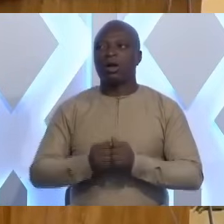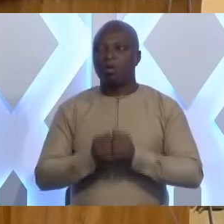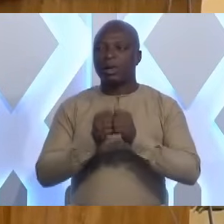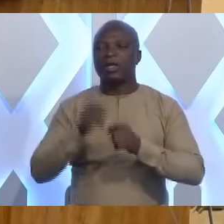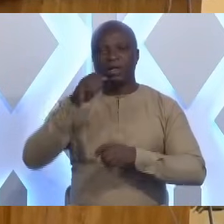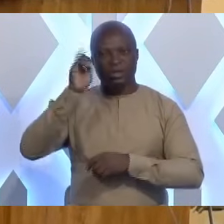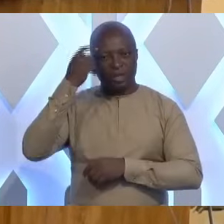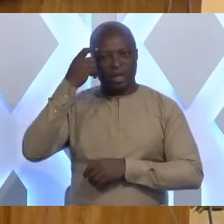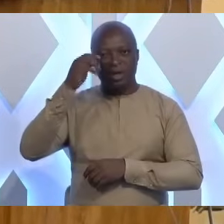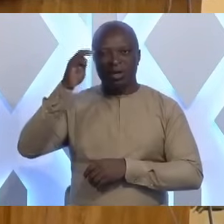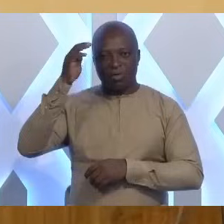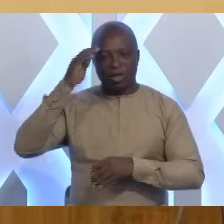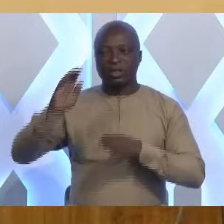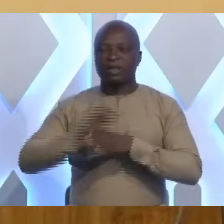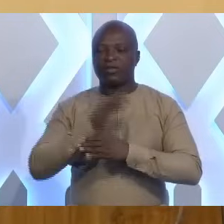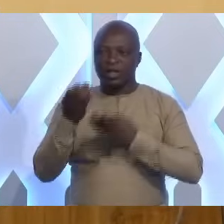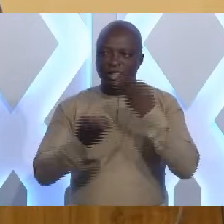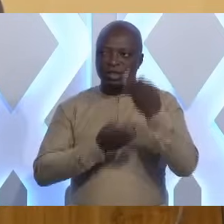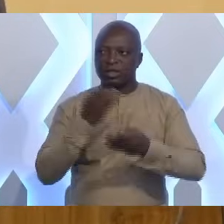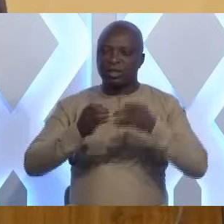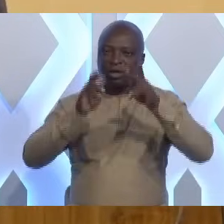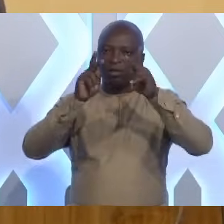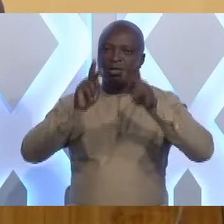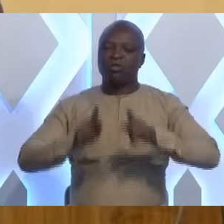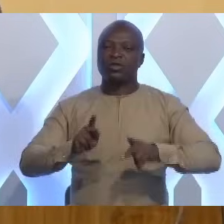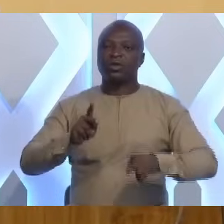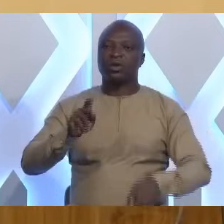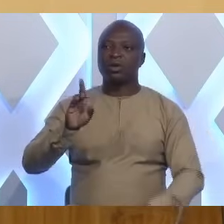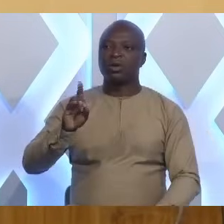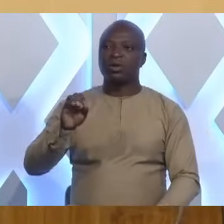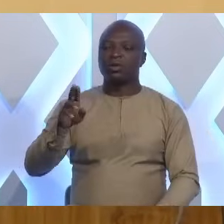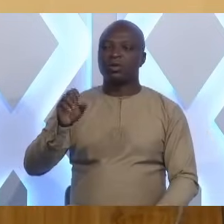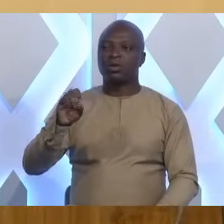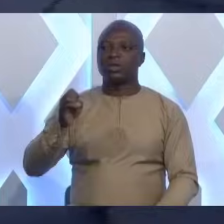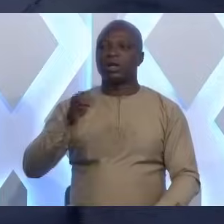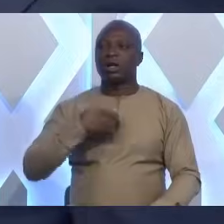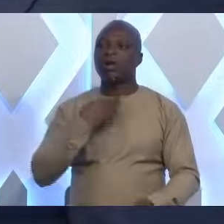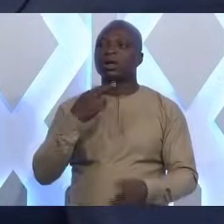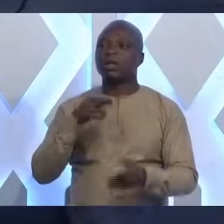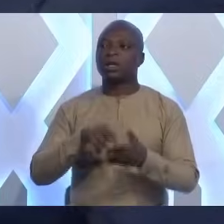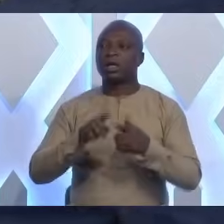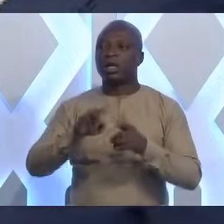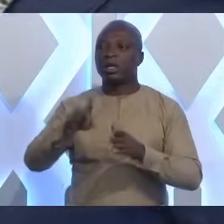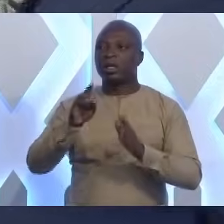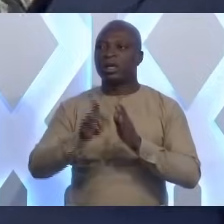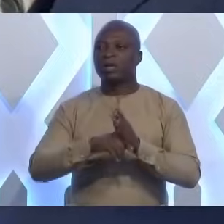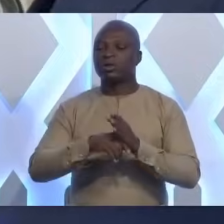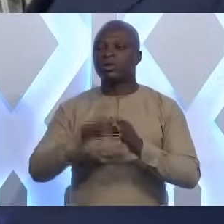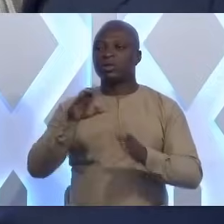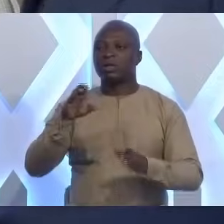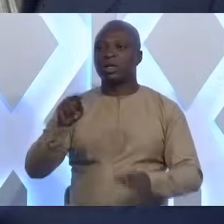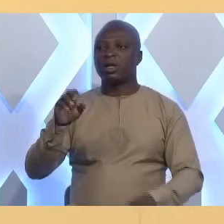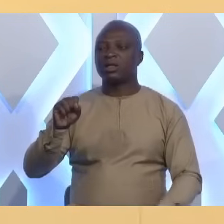États. Le ministre des Affaires étrangères, professeur Robert Doucet, l'a encore réitéré à la délégation du